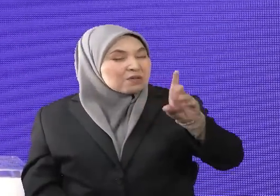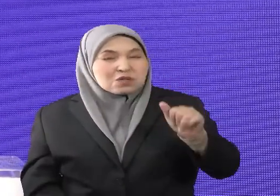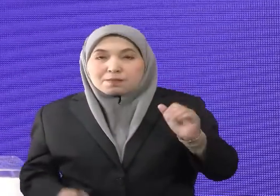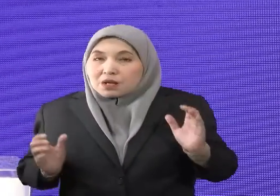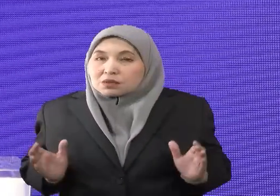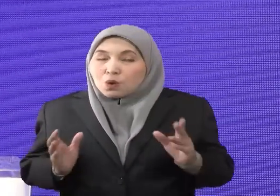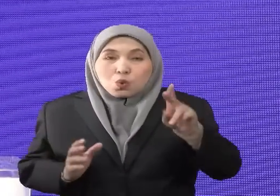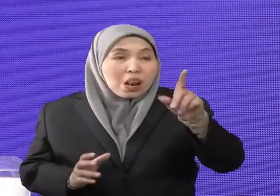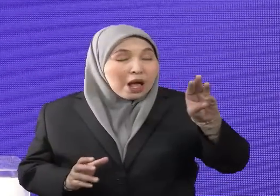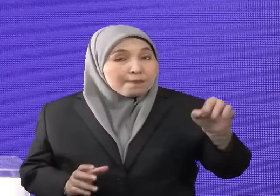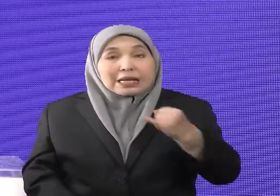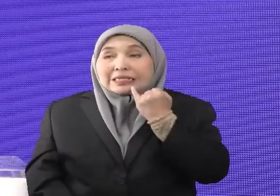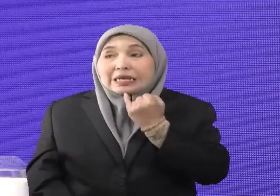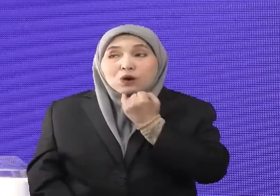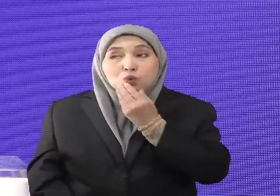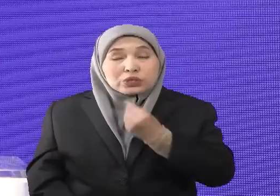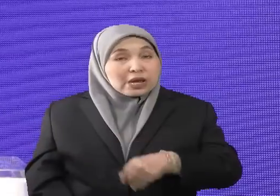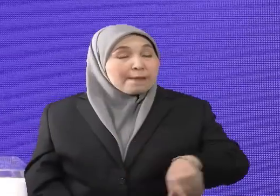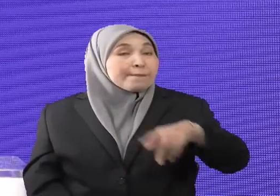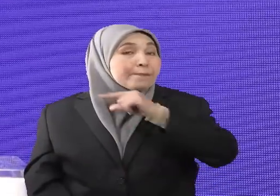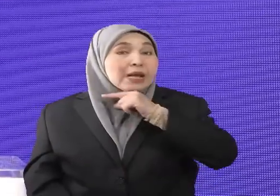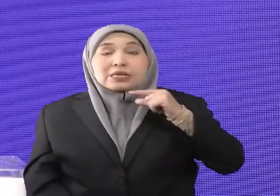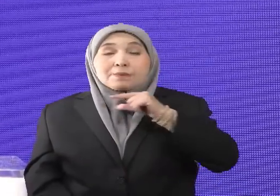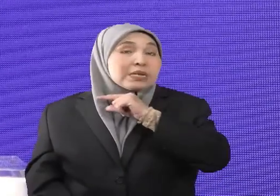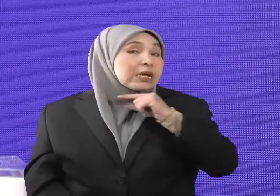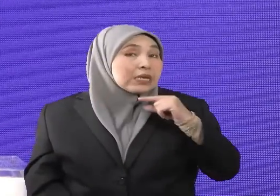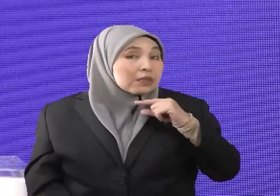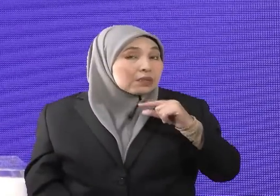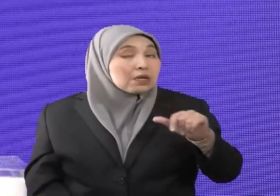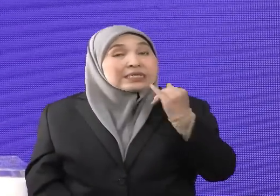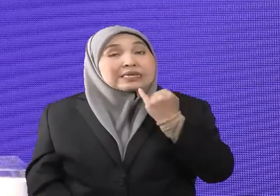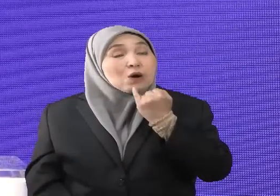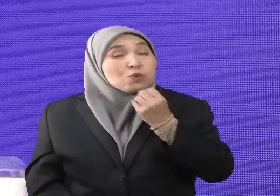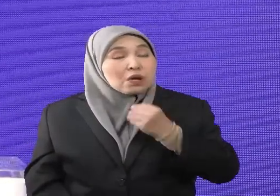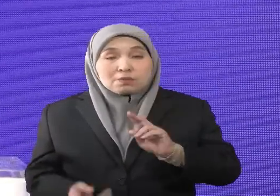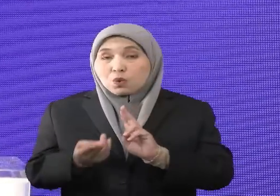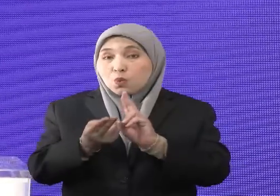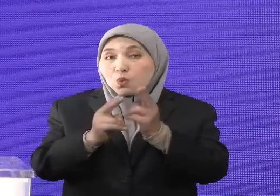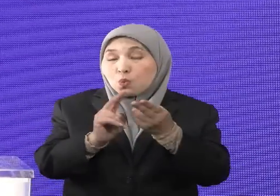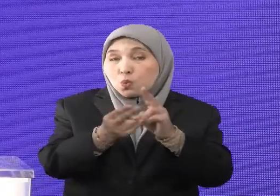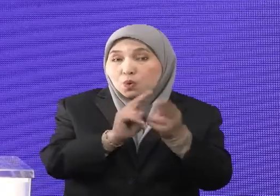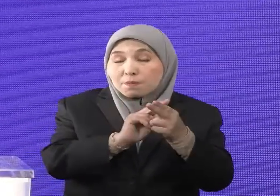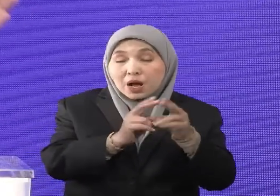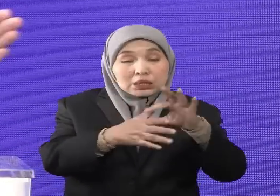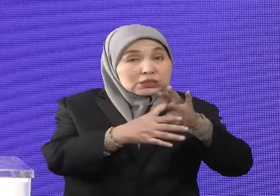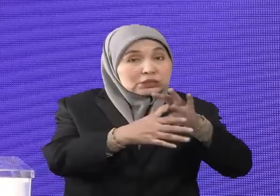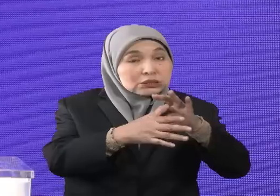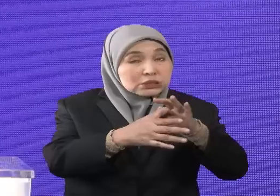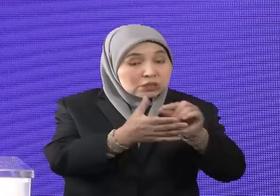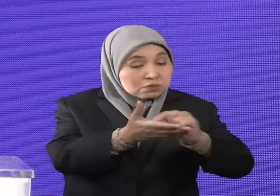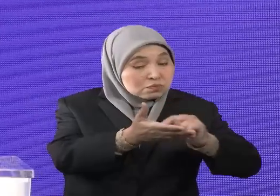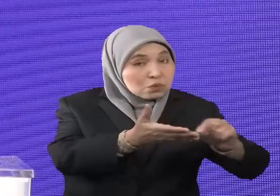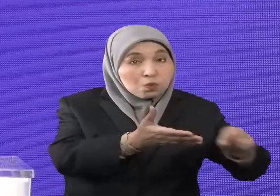ulama-ulama Yahudi ini Paderi ataupun pendeta-pendeta mereka untuk mengubah isi Taurat agak selari dengan